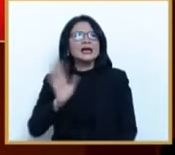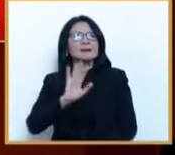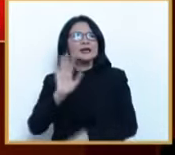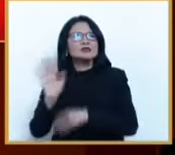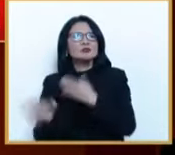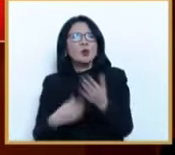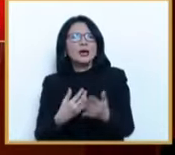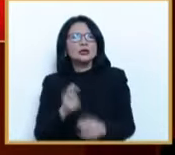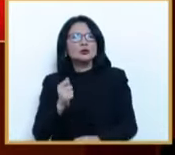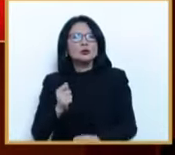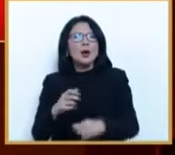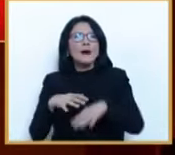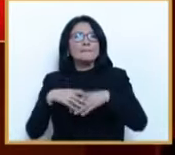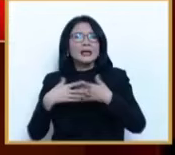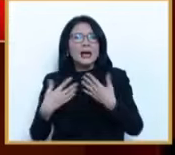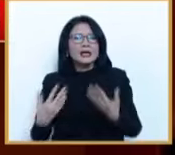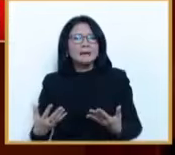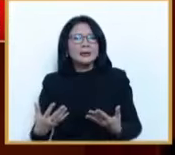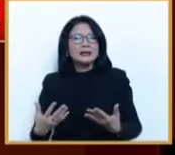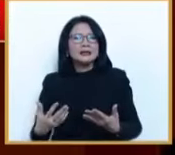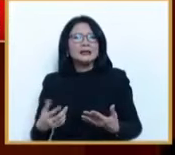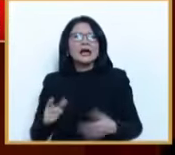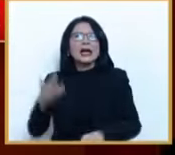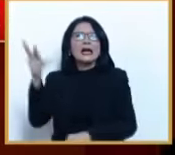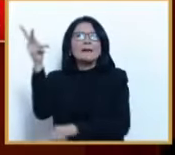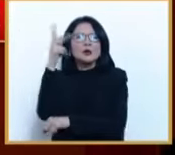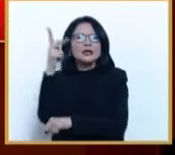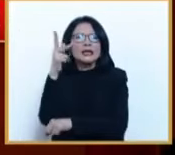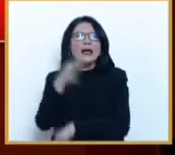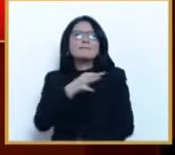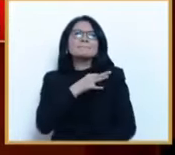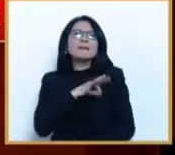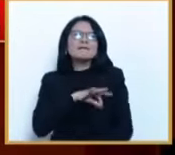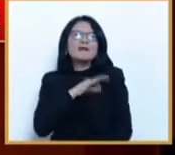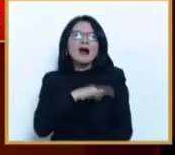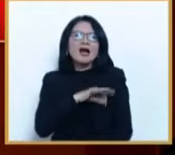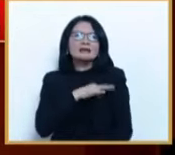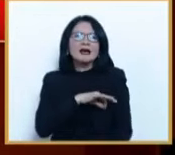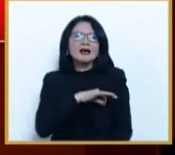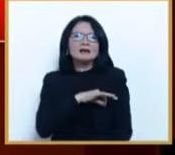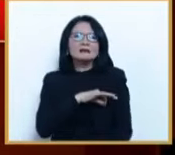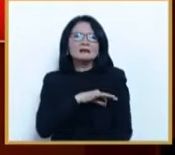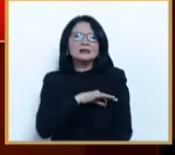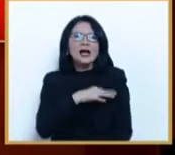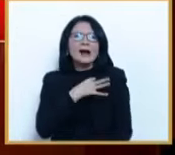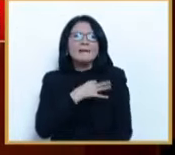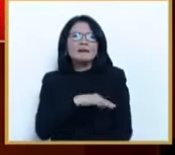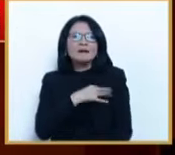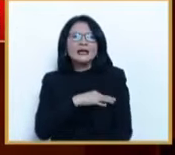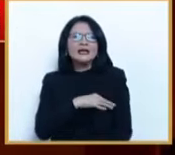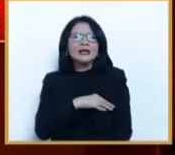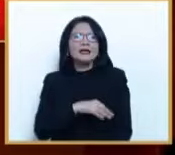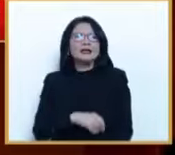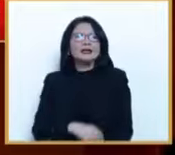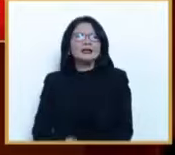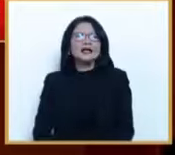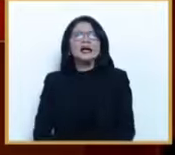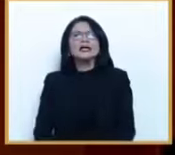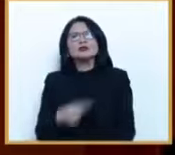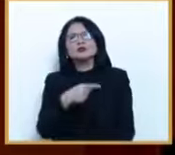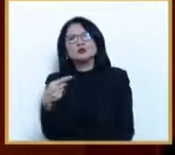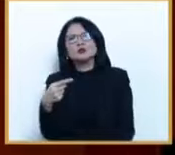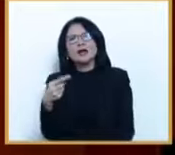e berakibat hanya proyek tetapi pemanfaatannya eh pembinaannya tidak